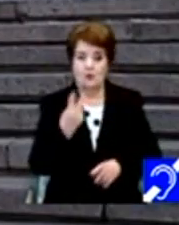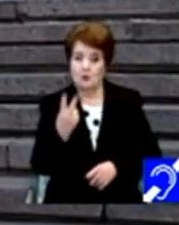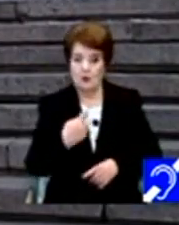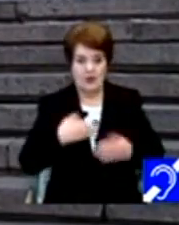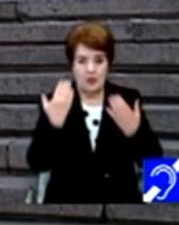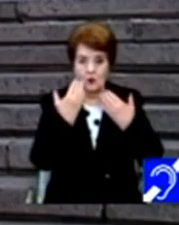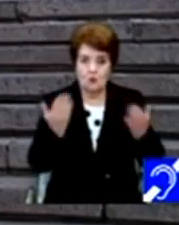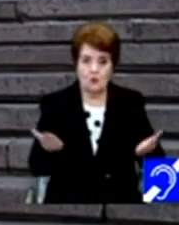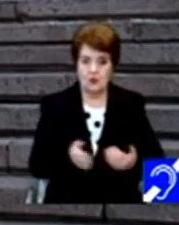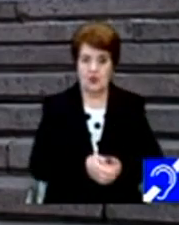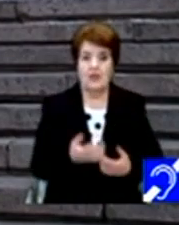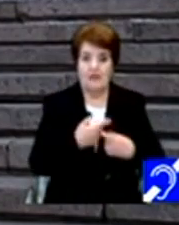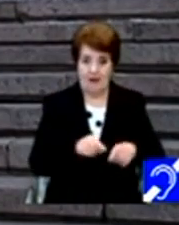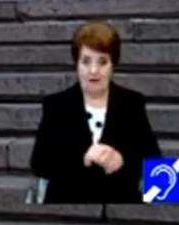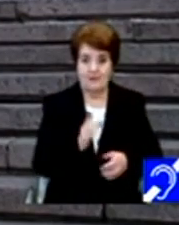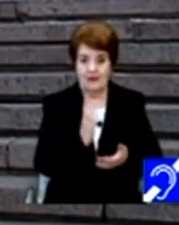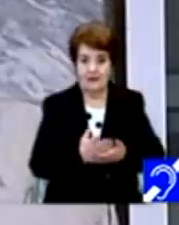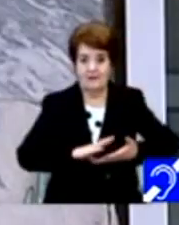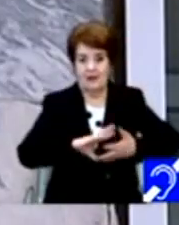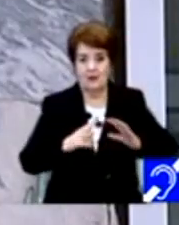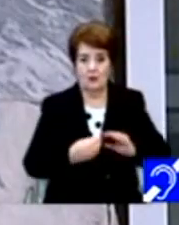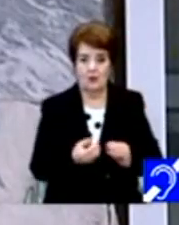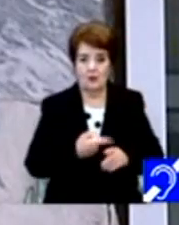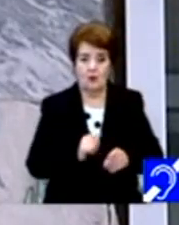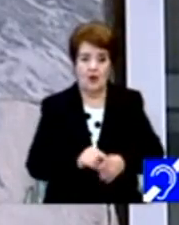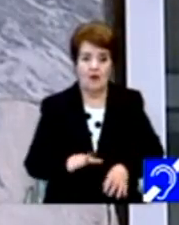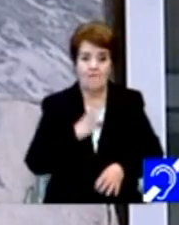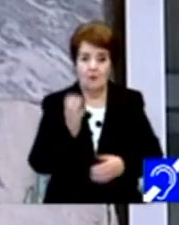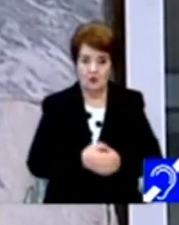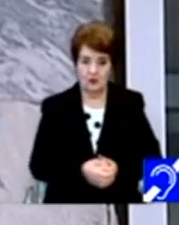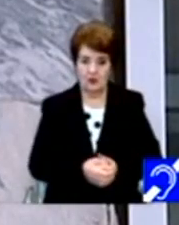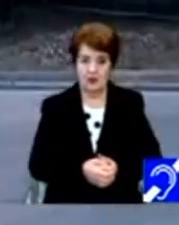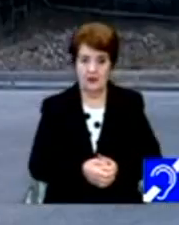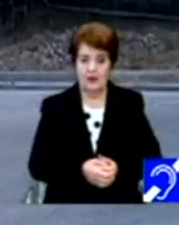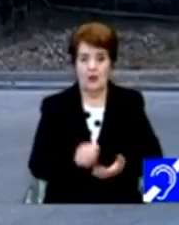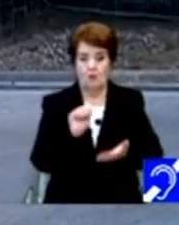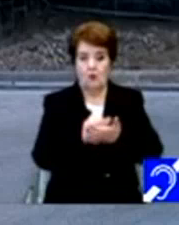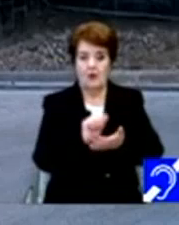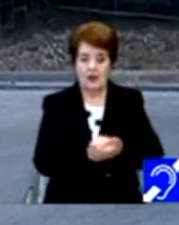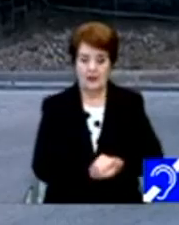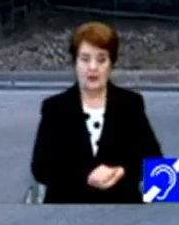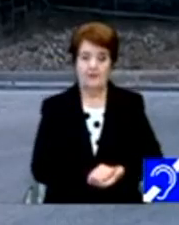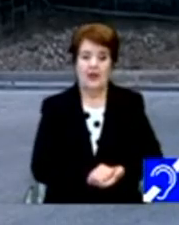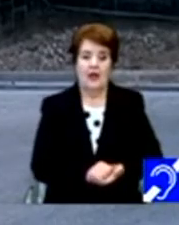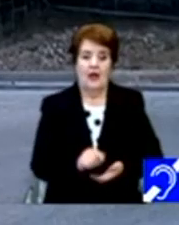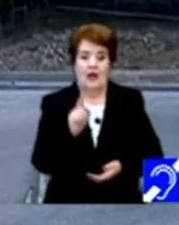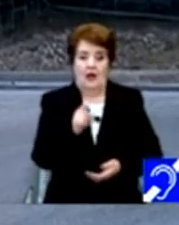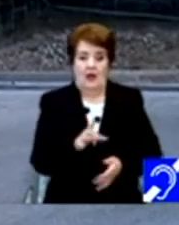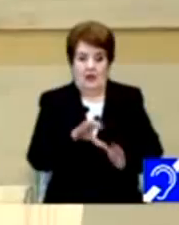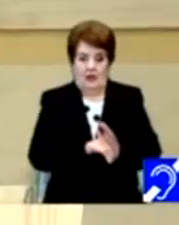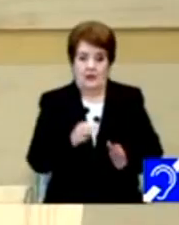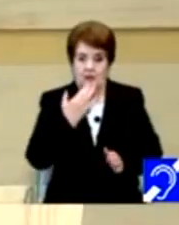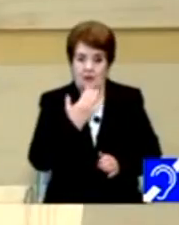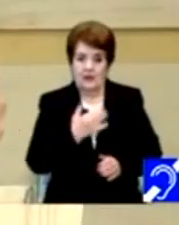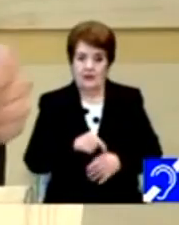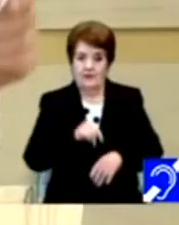plus 3, el nu știe. De asta este rezultatul care a fost publicat. Autoritatea Națională de Integritate a